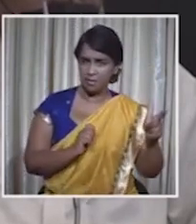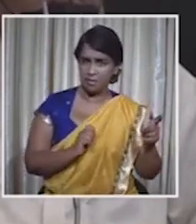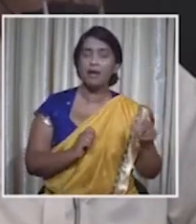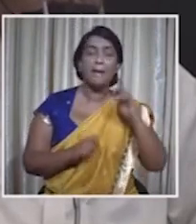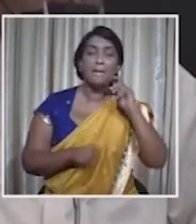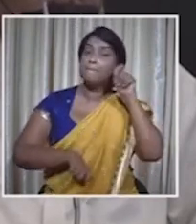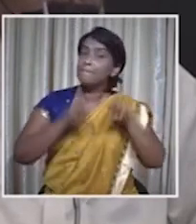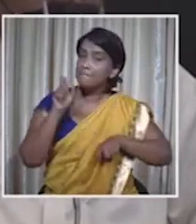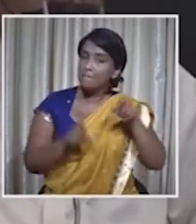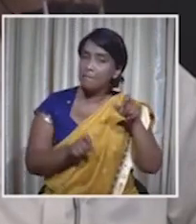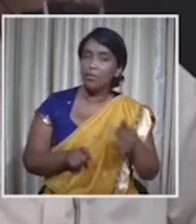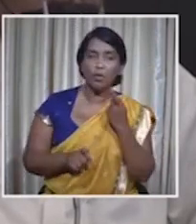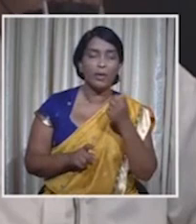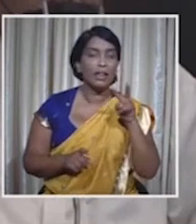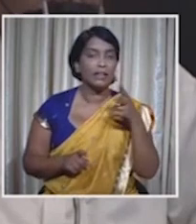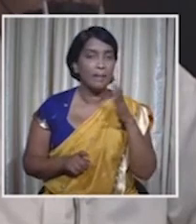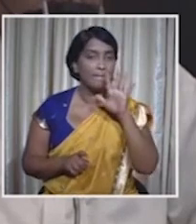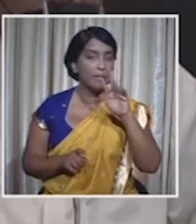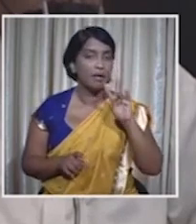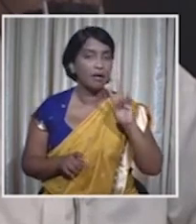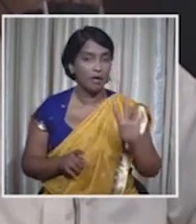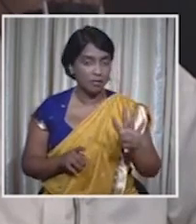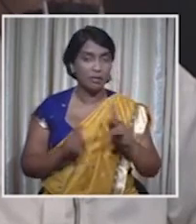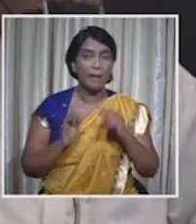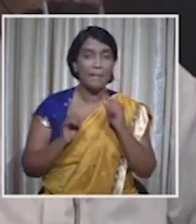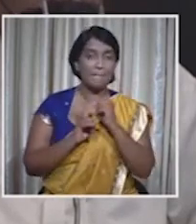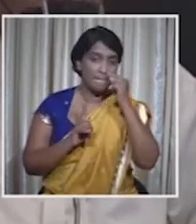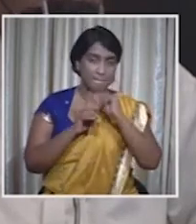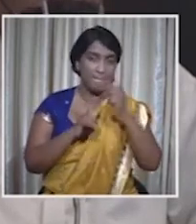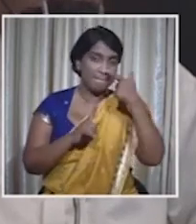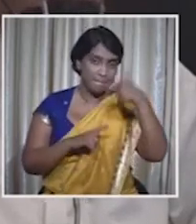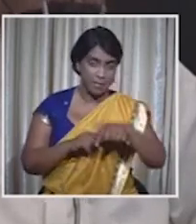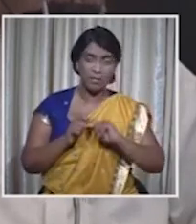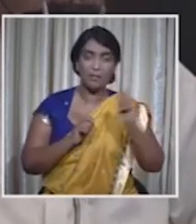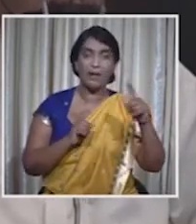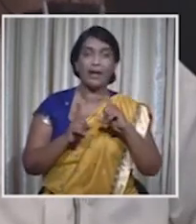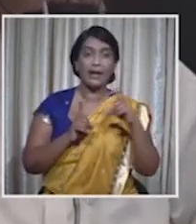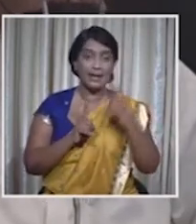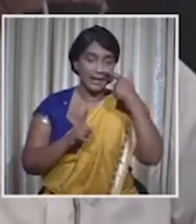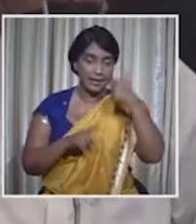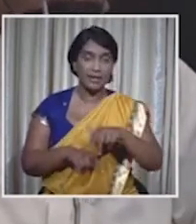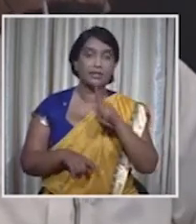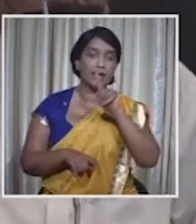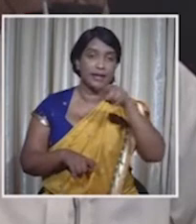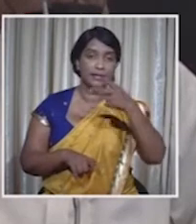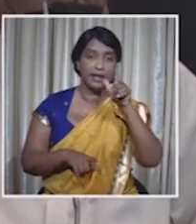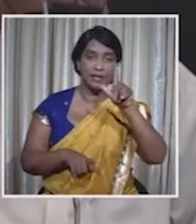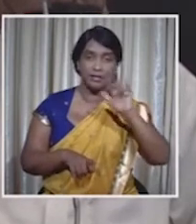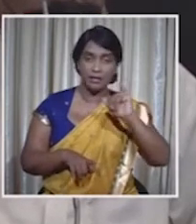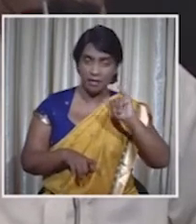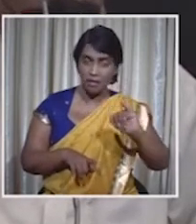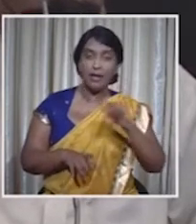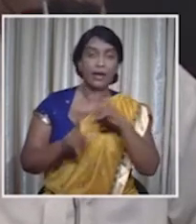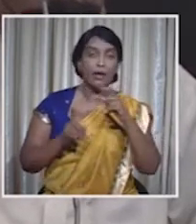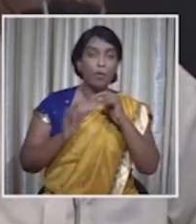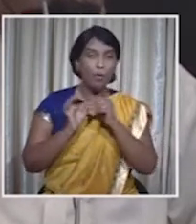රටේ. මිනිස්සු රුපියල් 254ක් ගෙවන පෙට්‍රල් ලීටරයට 176ක් ගෙවන ඩීසල් වලට 87ක් ගෙවන භූමි තෙල්